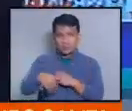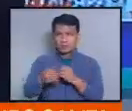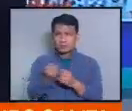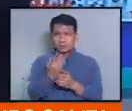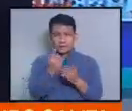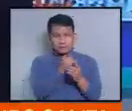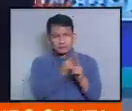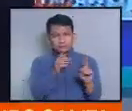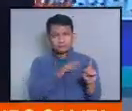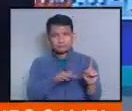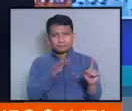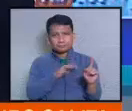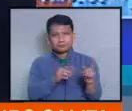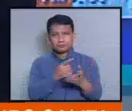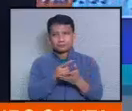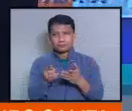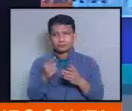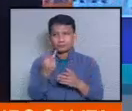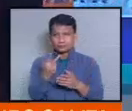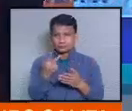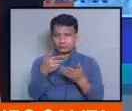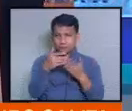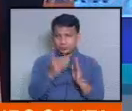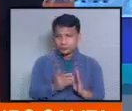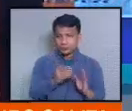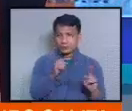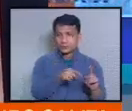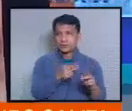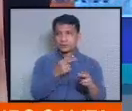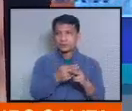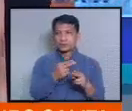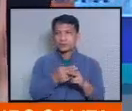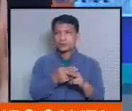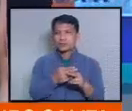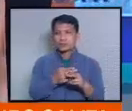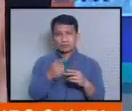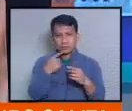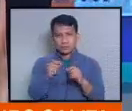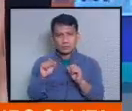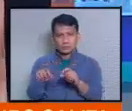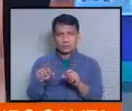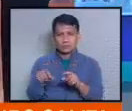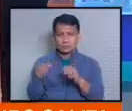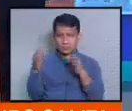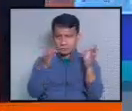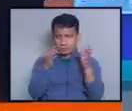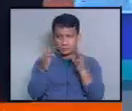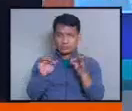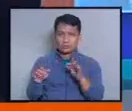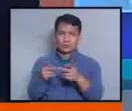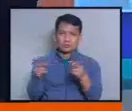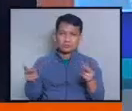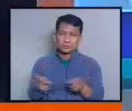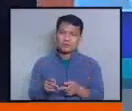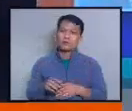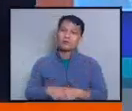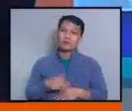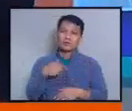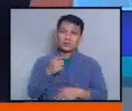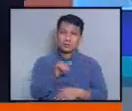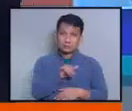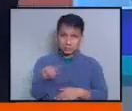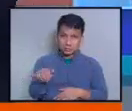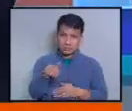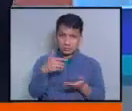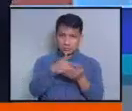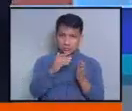raw sinusubaybayan ng mga pulis ang dalawang suspect na kilalang nagtutulak sa kanilang lugar. Pawang mga